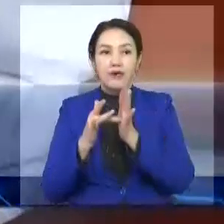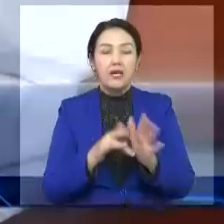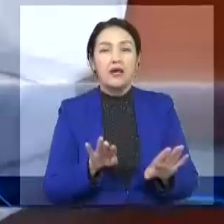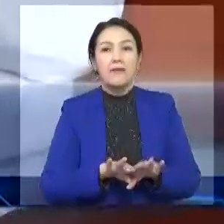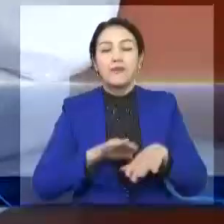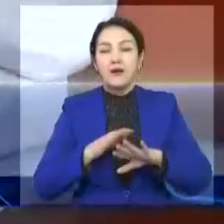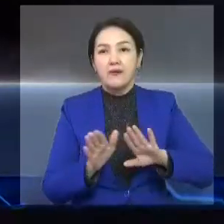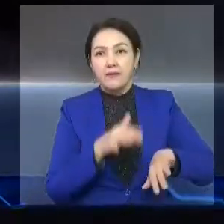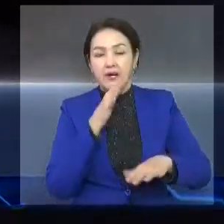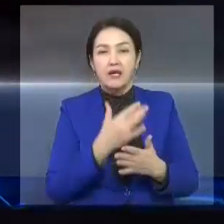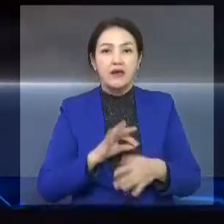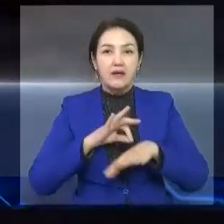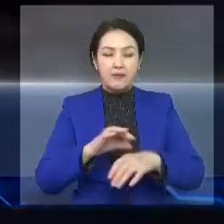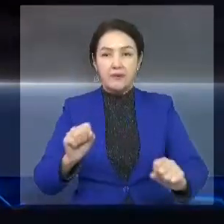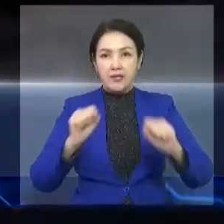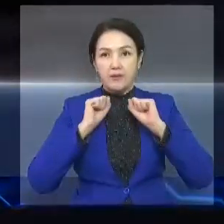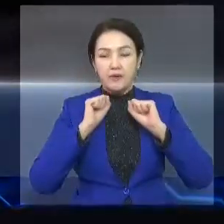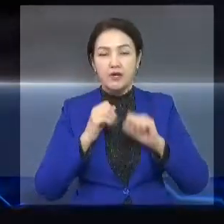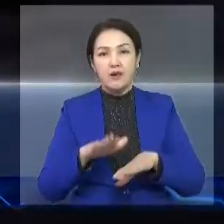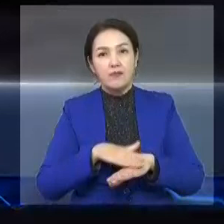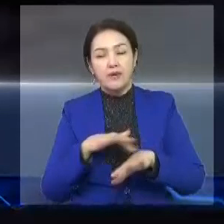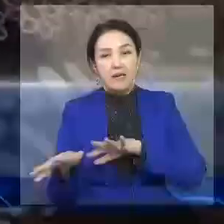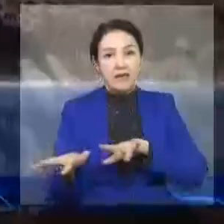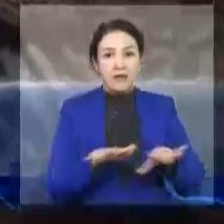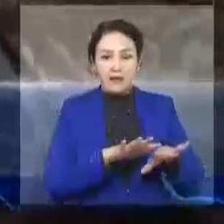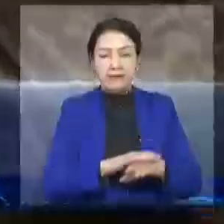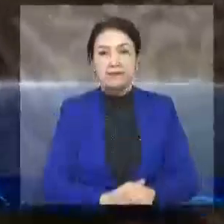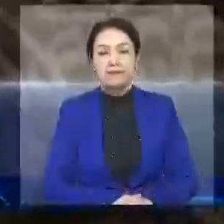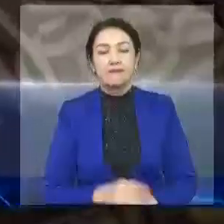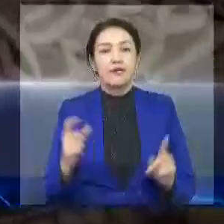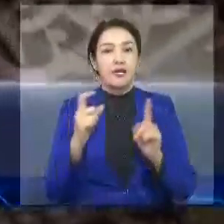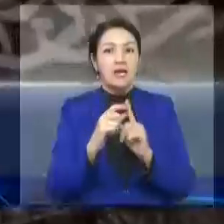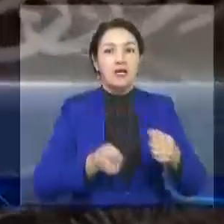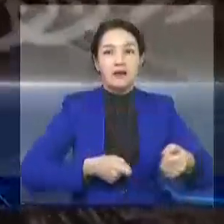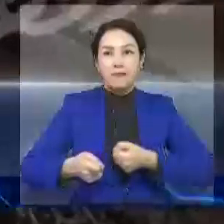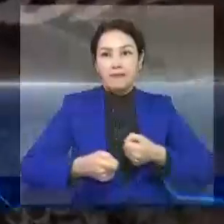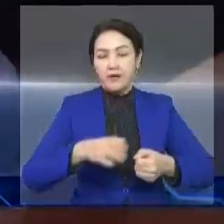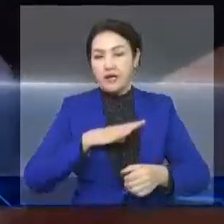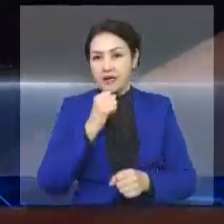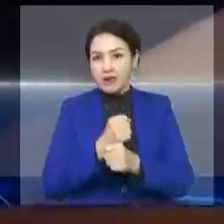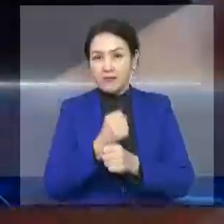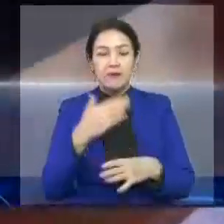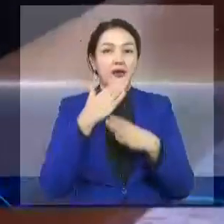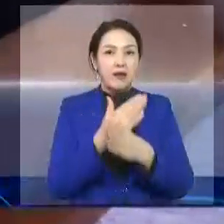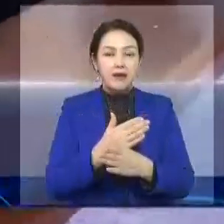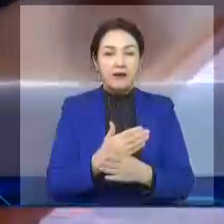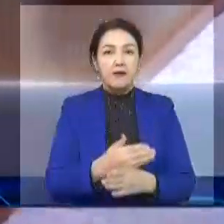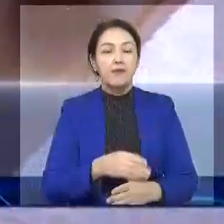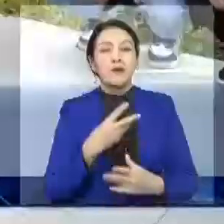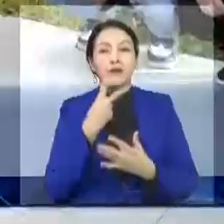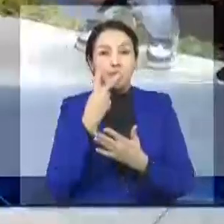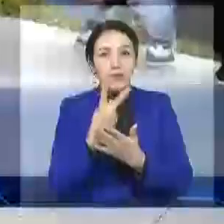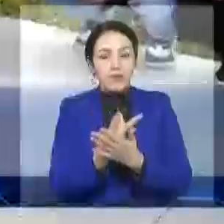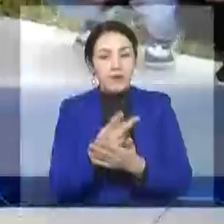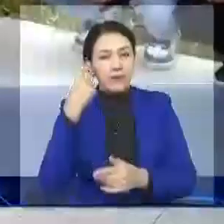За прошедшее время были проведены спортивные и благотворительные мероприятия. По словам организаторов, эта работа помогает подросткам увидеть